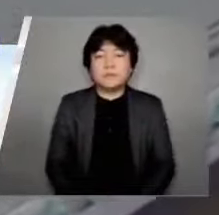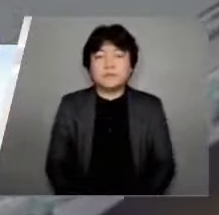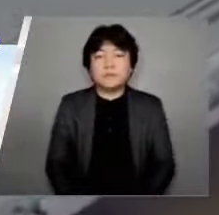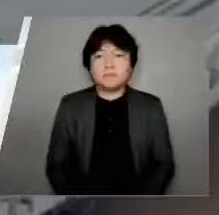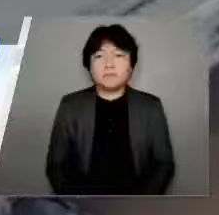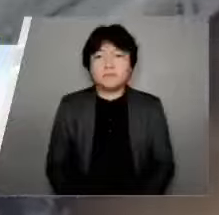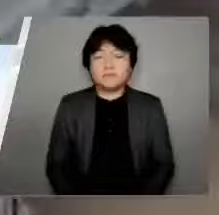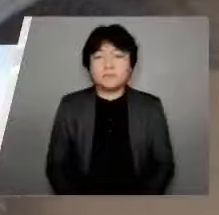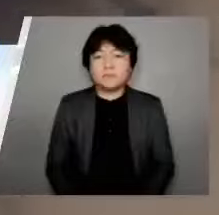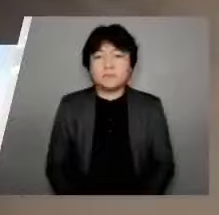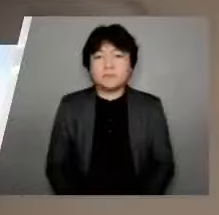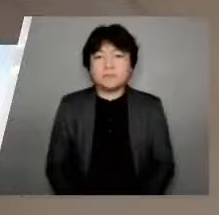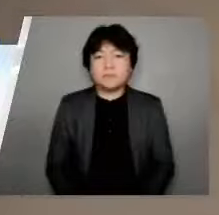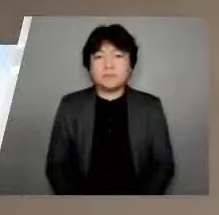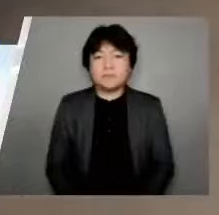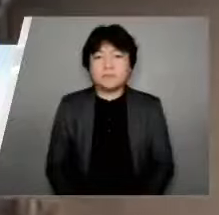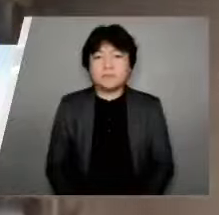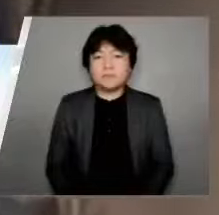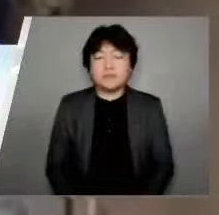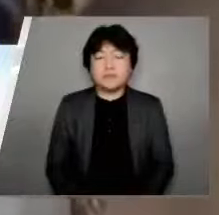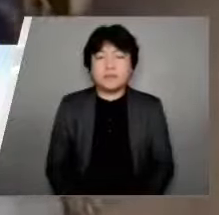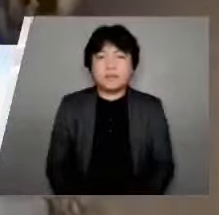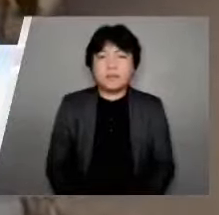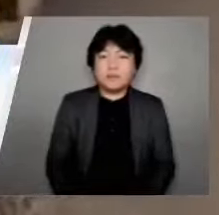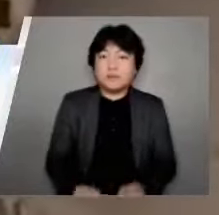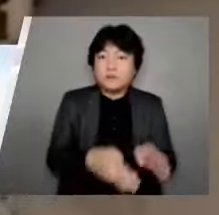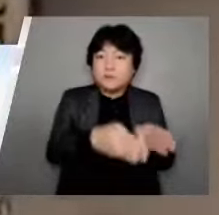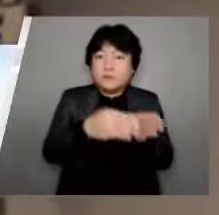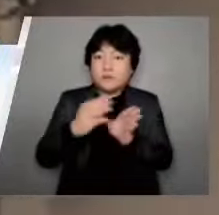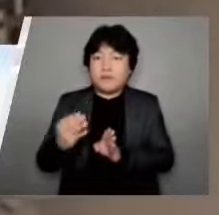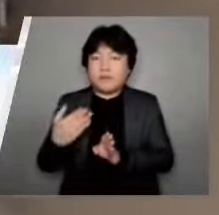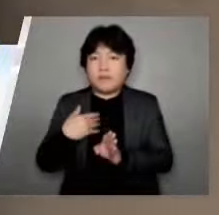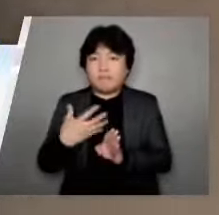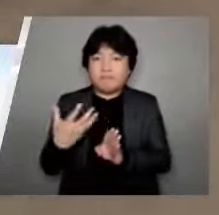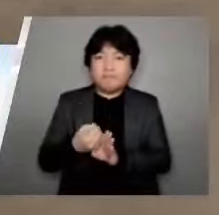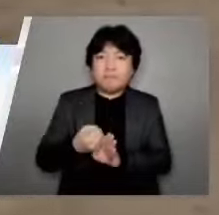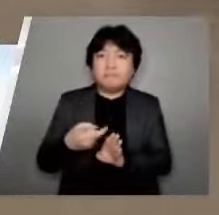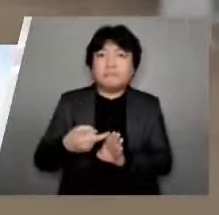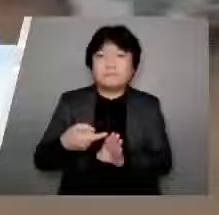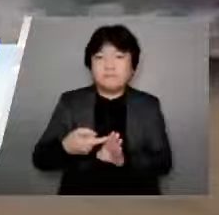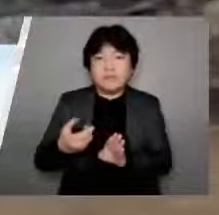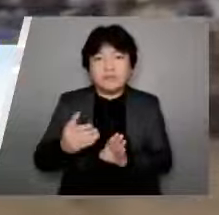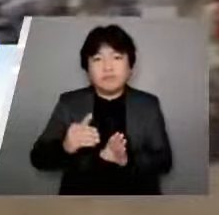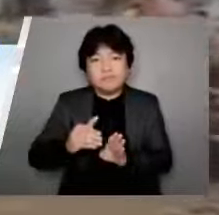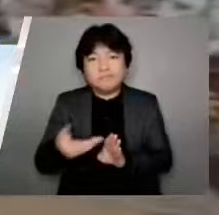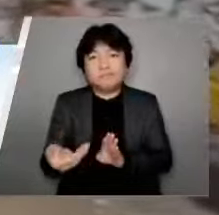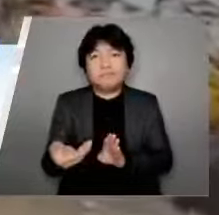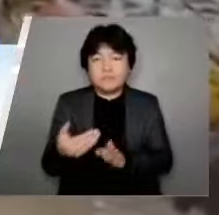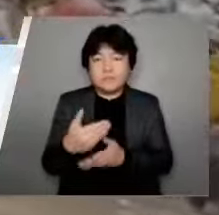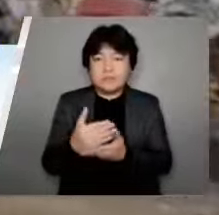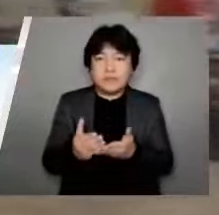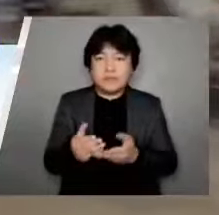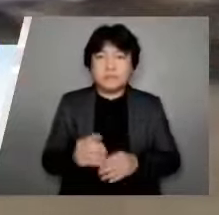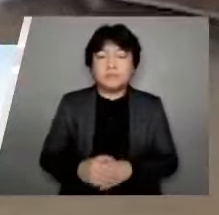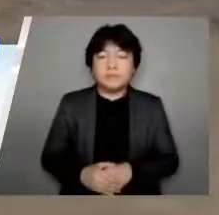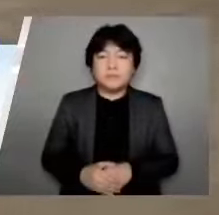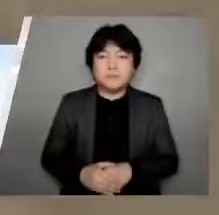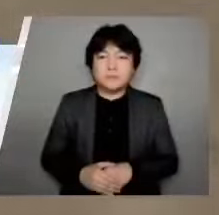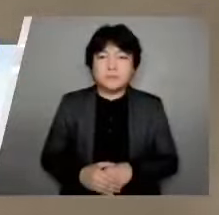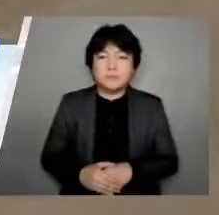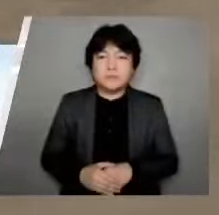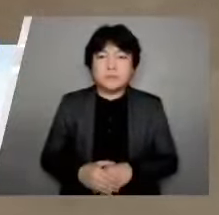May tumama sa mismong tulay habang tumagilid at lumubog naman ang iba. Mayroon ding sumabit at kumambalang sa ilalim ng